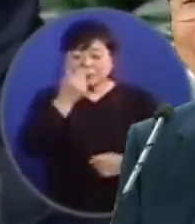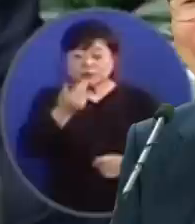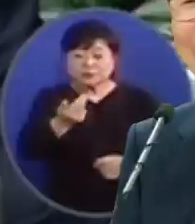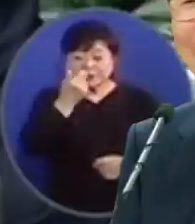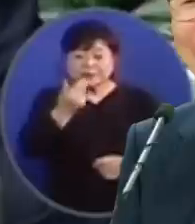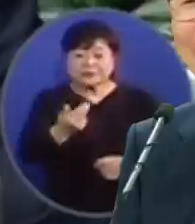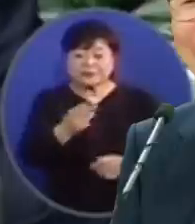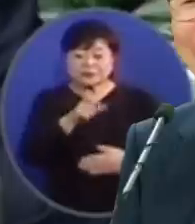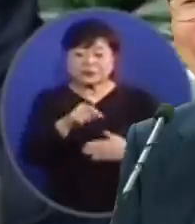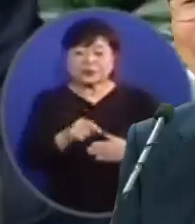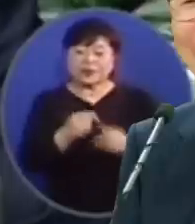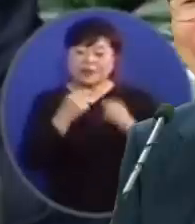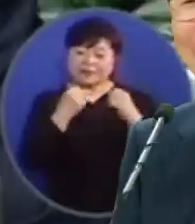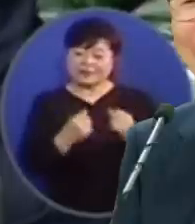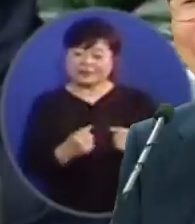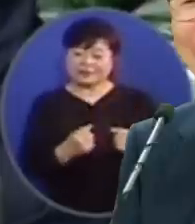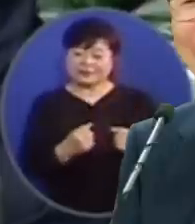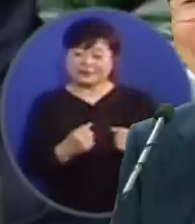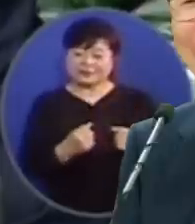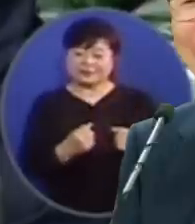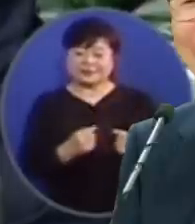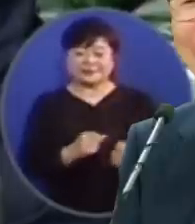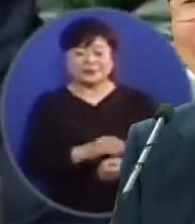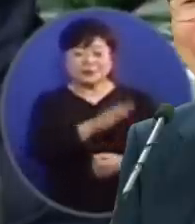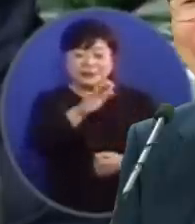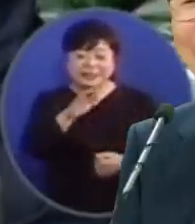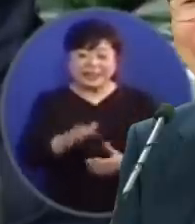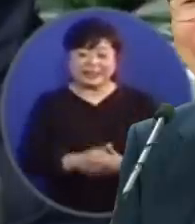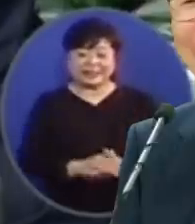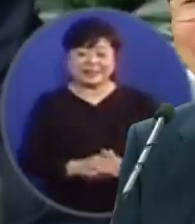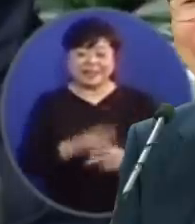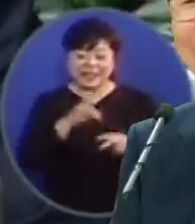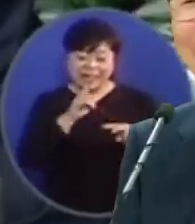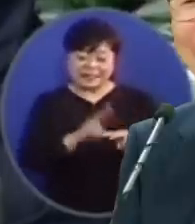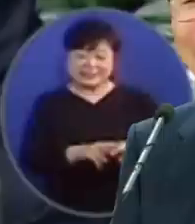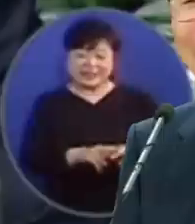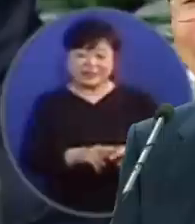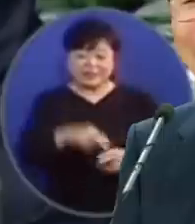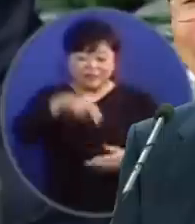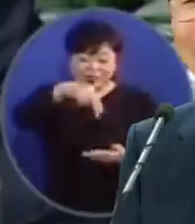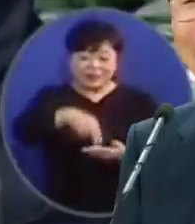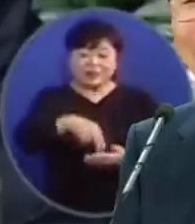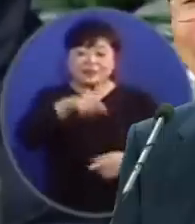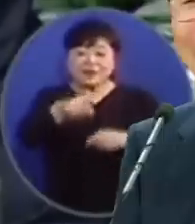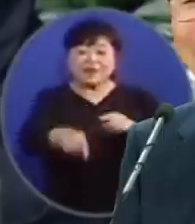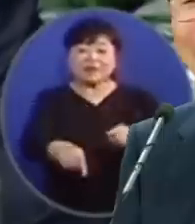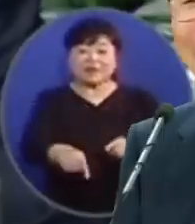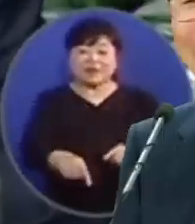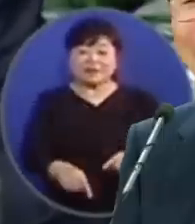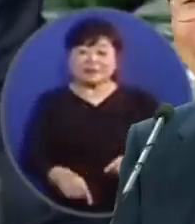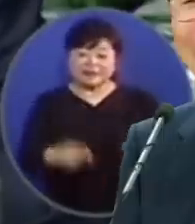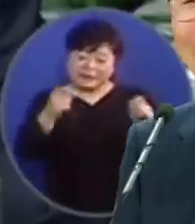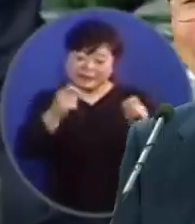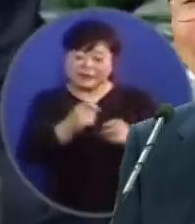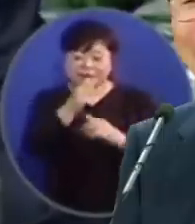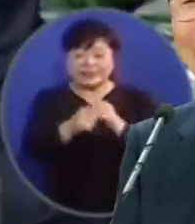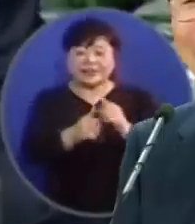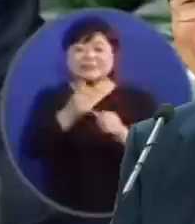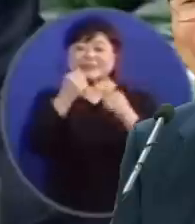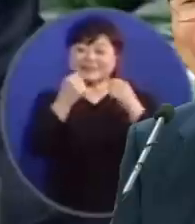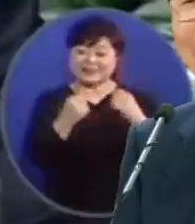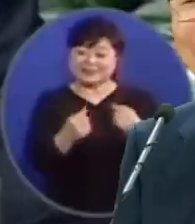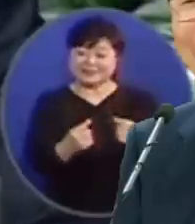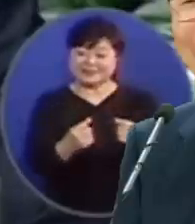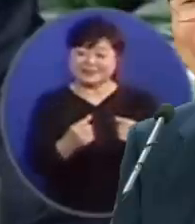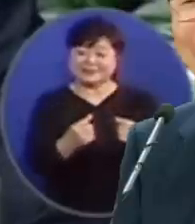공기 속에 계시고 우리가 앉아있고 일어서 걸어가는 이 공간 속에 바로 하나님이 계신